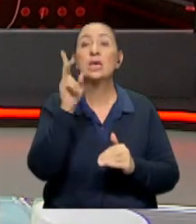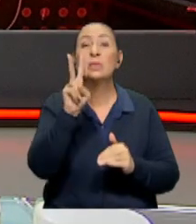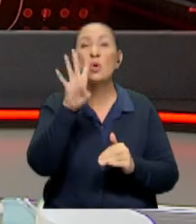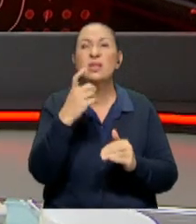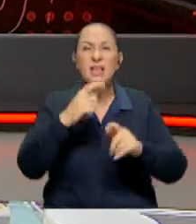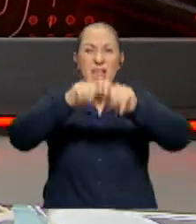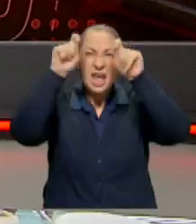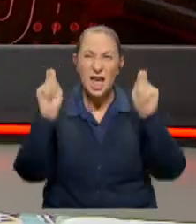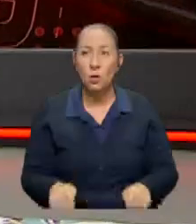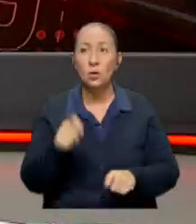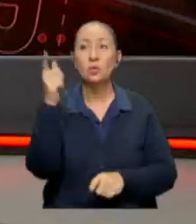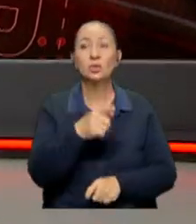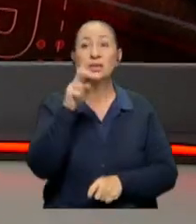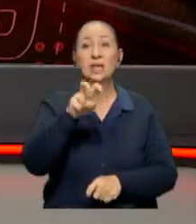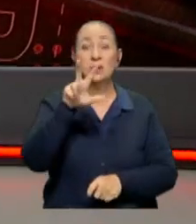yılın rekoru